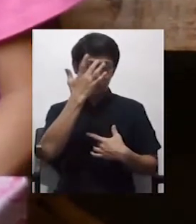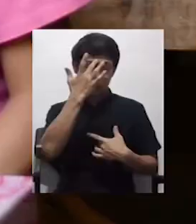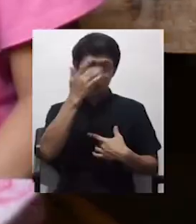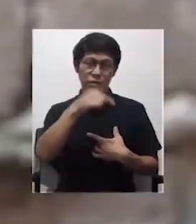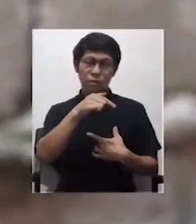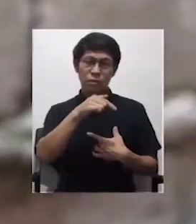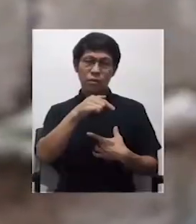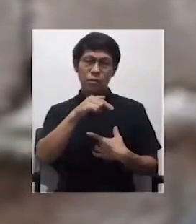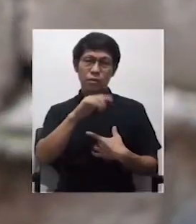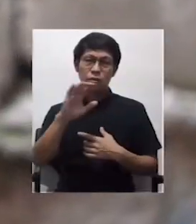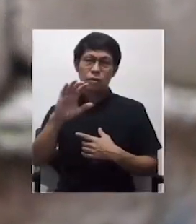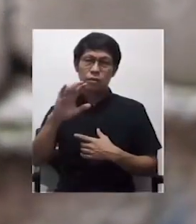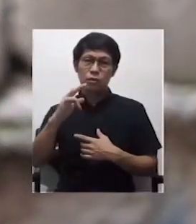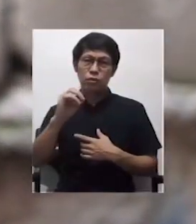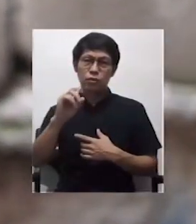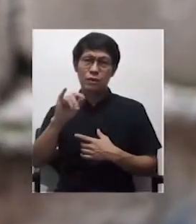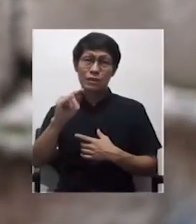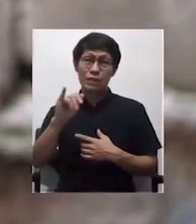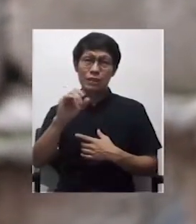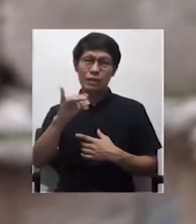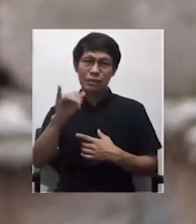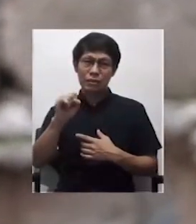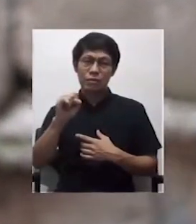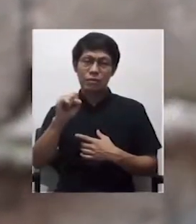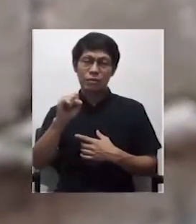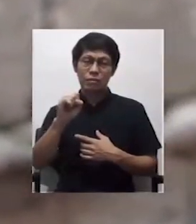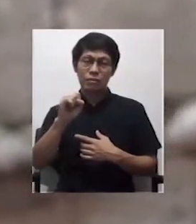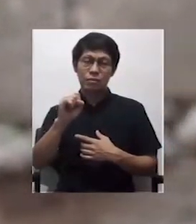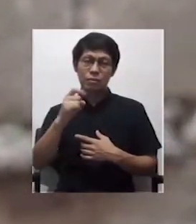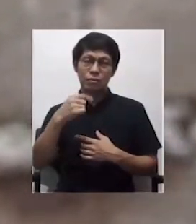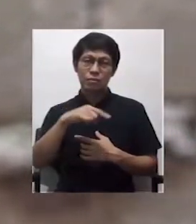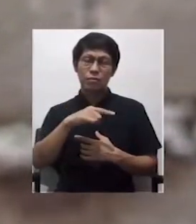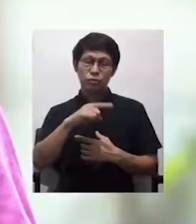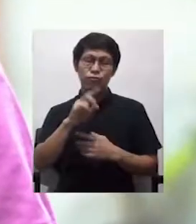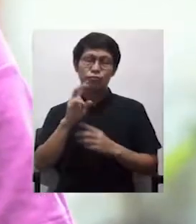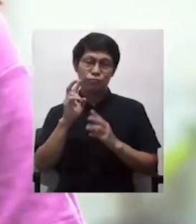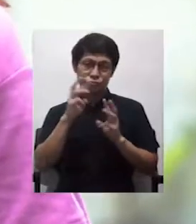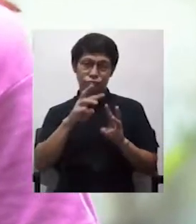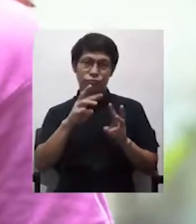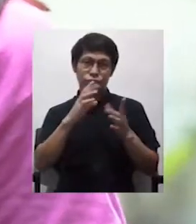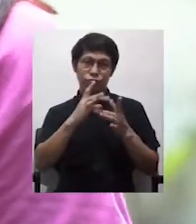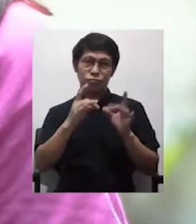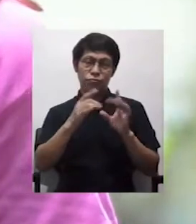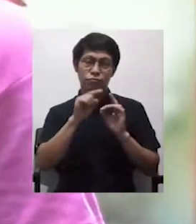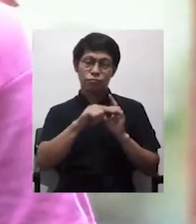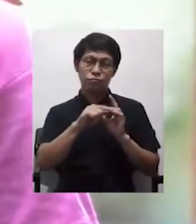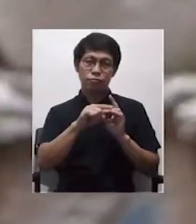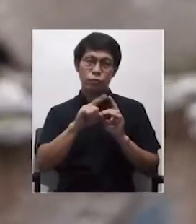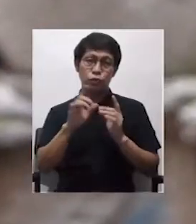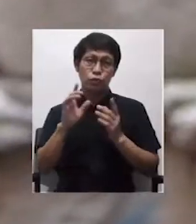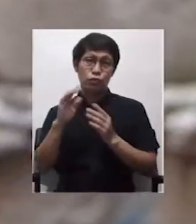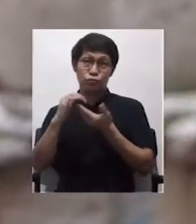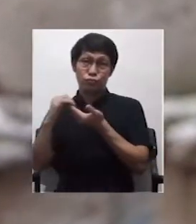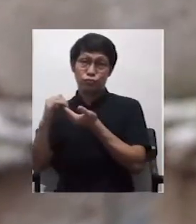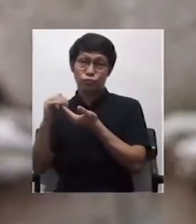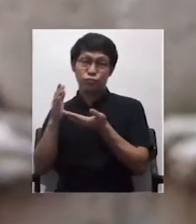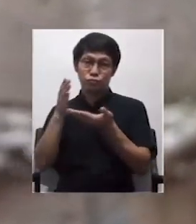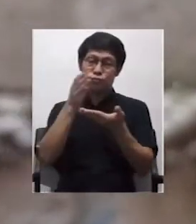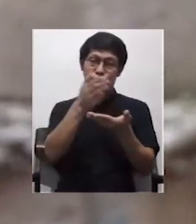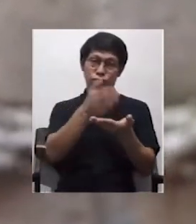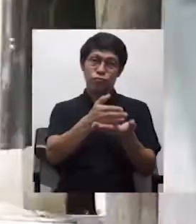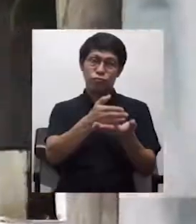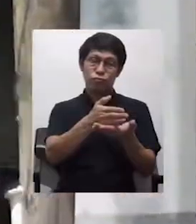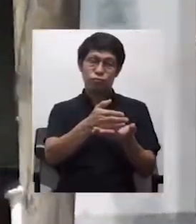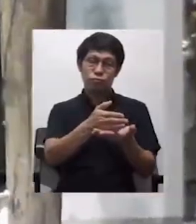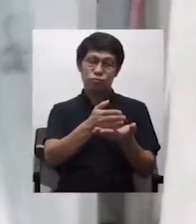amo ko na hindi ko na lang din po tatapusin yung kontrata ko para po magpagamot. Napunta po ako dito